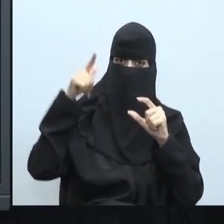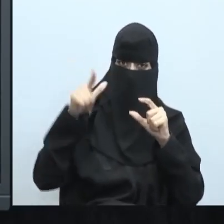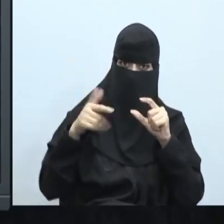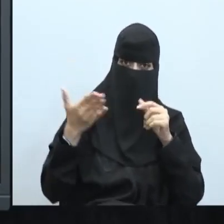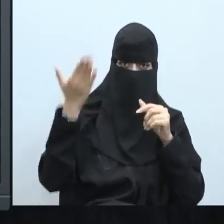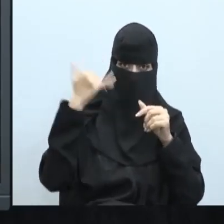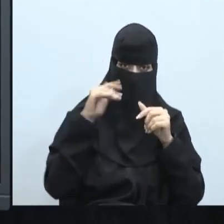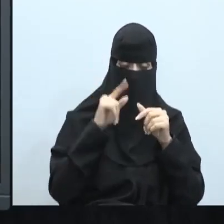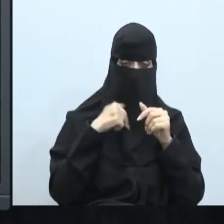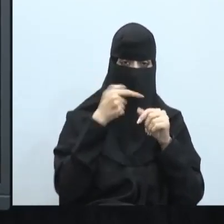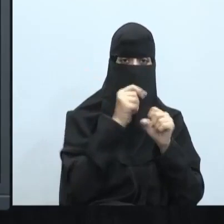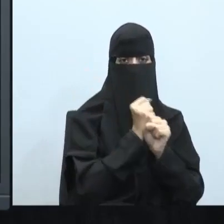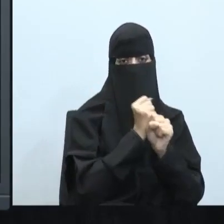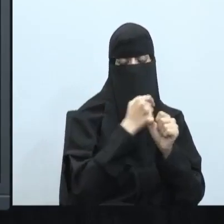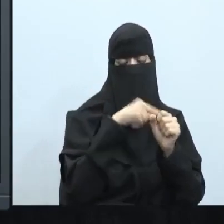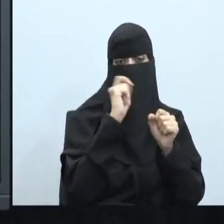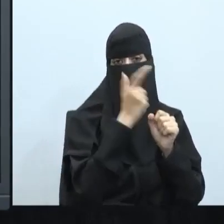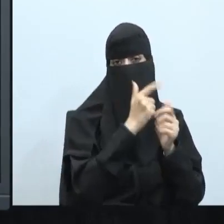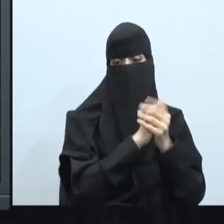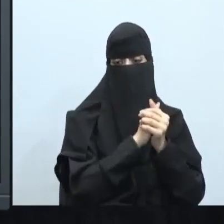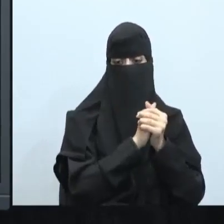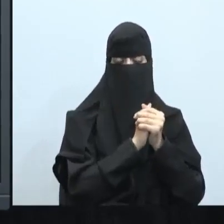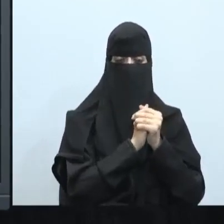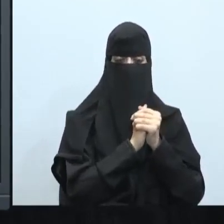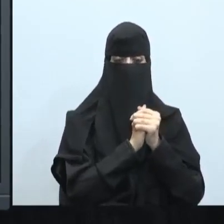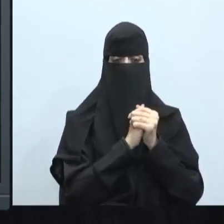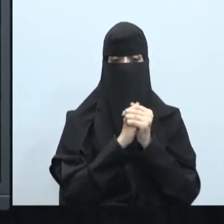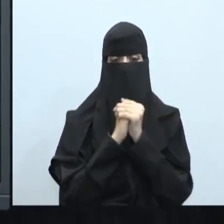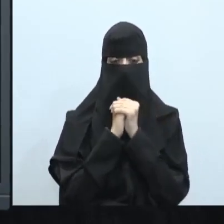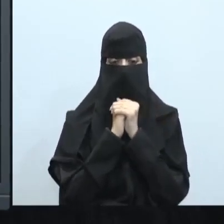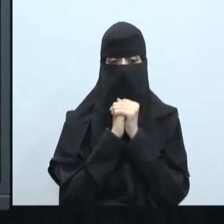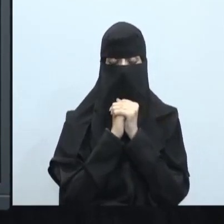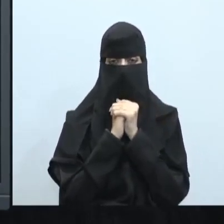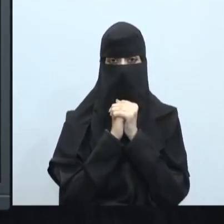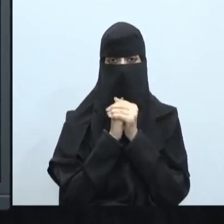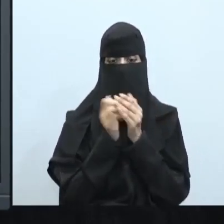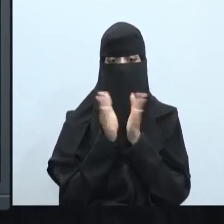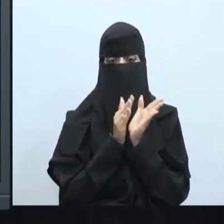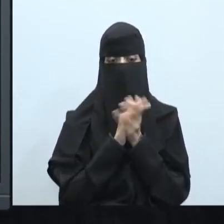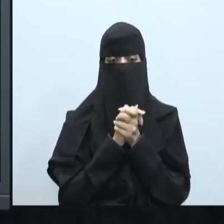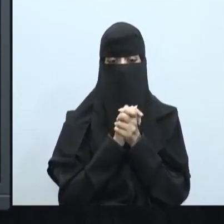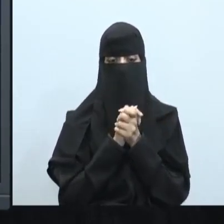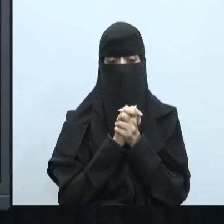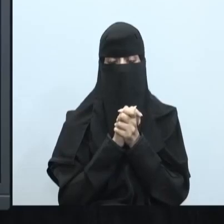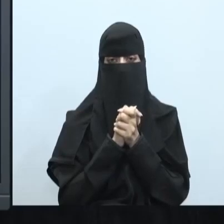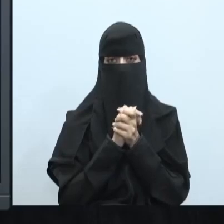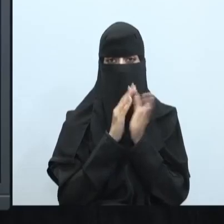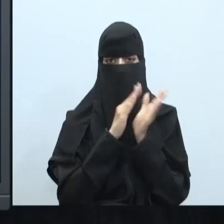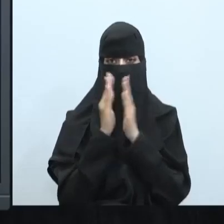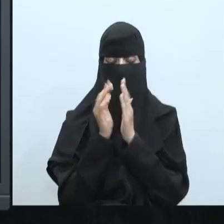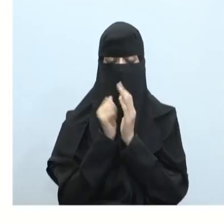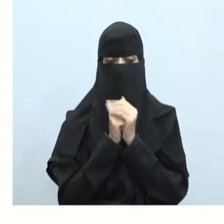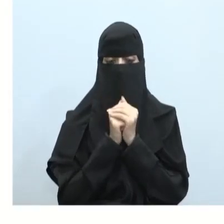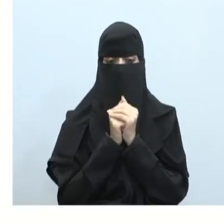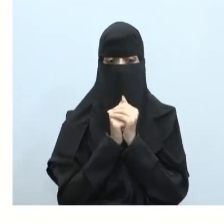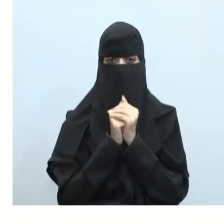ويطلب منك تعديلها اذا قمت بتعديلها او لم يجد هنالك اخطاء يقوم بتحويل الملف المصدر